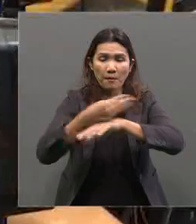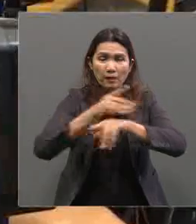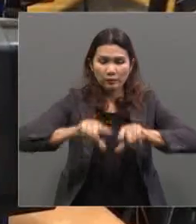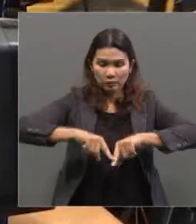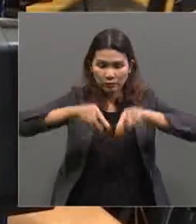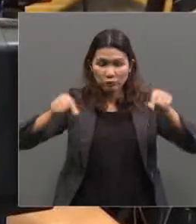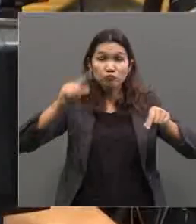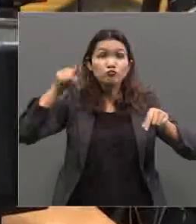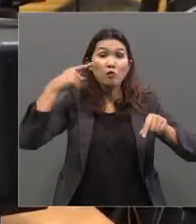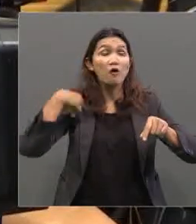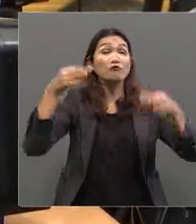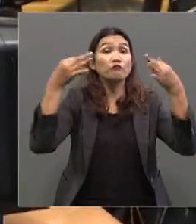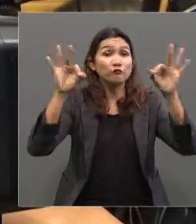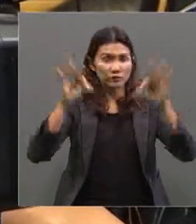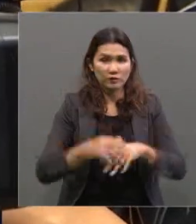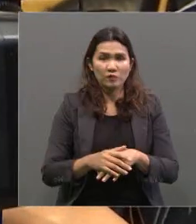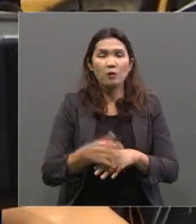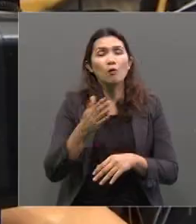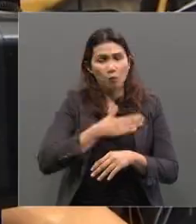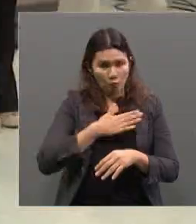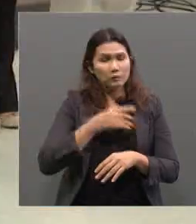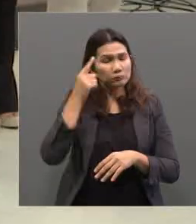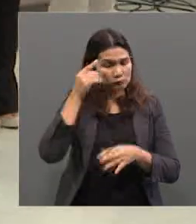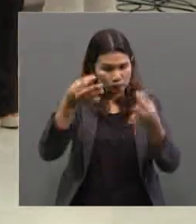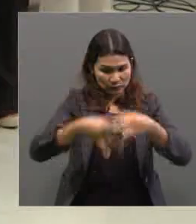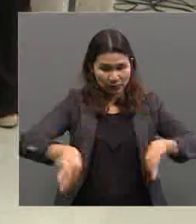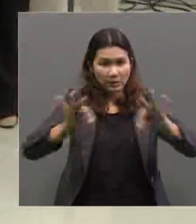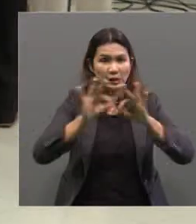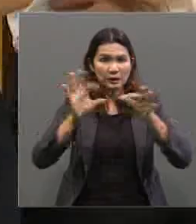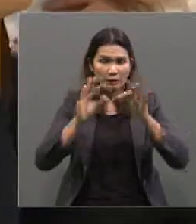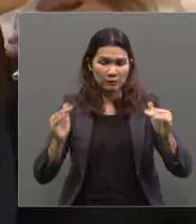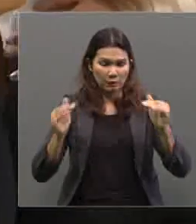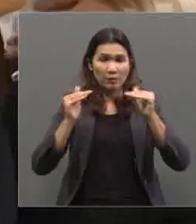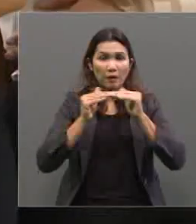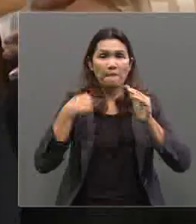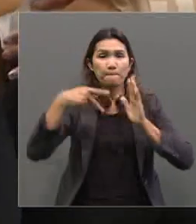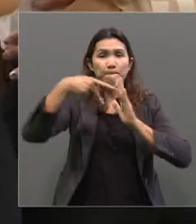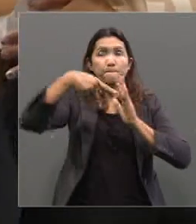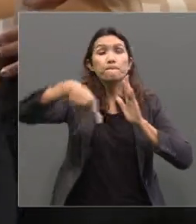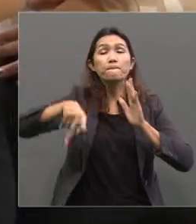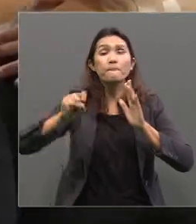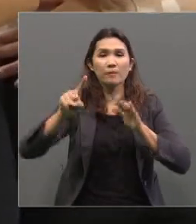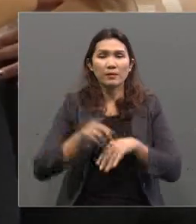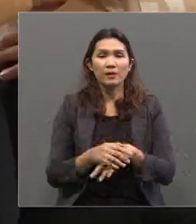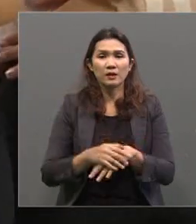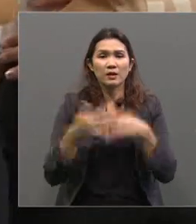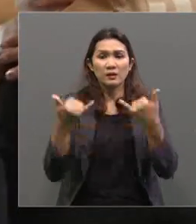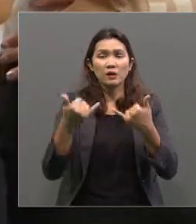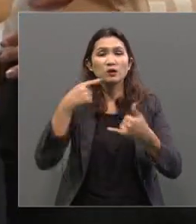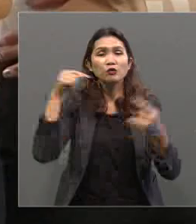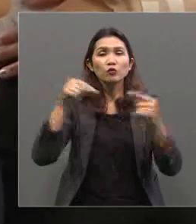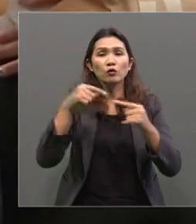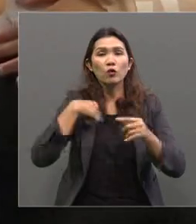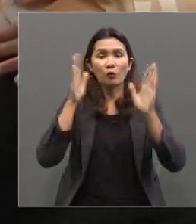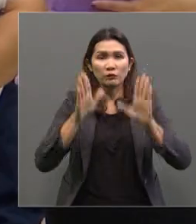ให้กับผู้หญิงทุกคนระบุนั้นพรรคให้ความสำคัญเรื่องความเท่าเทียมทางเพศโดยการเลือกตั้งครั้งนี้ครับได้ส่งว่าที่ผู้ส